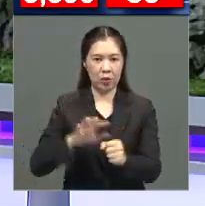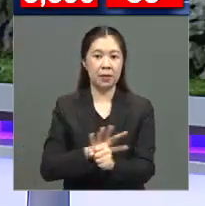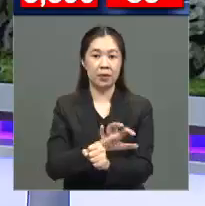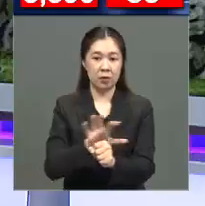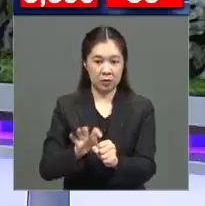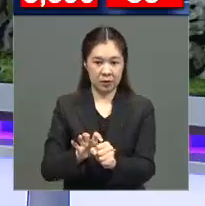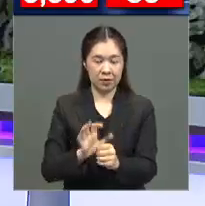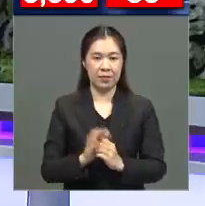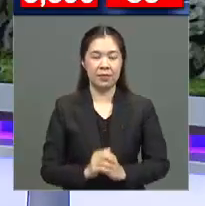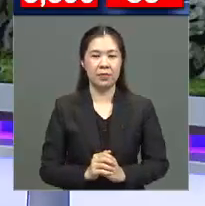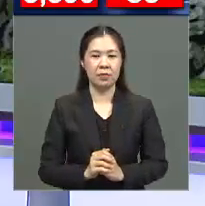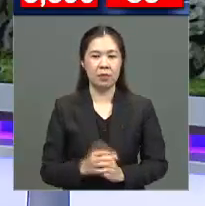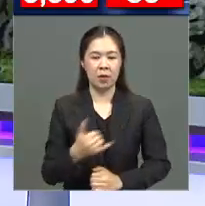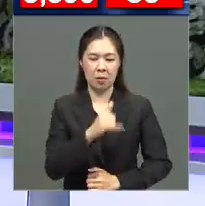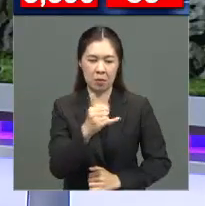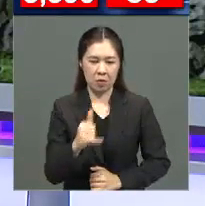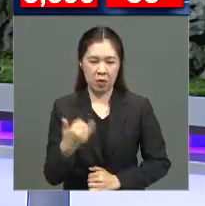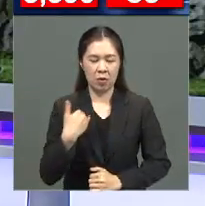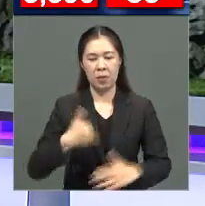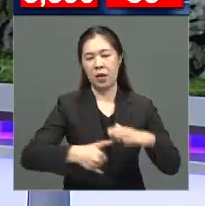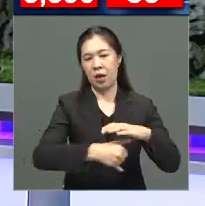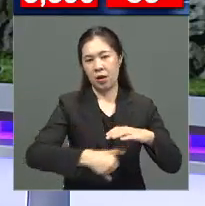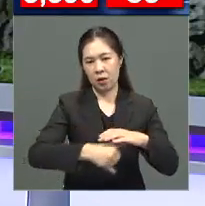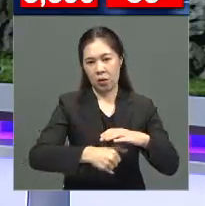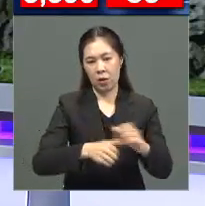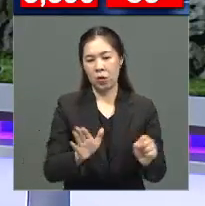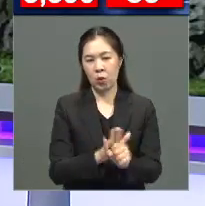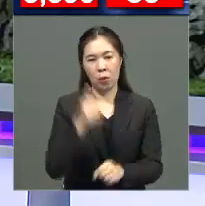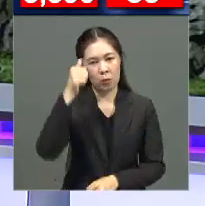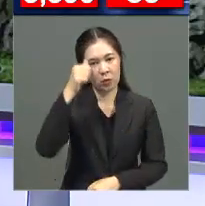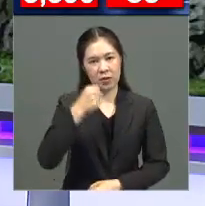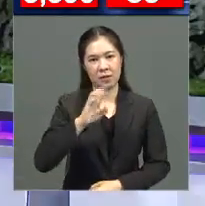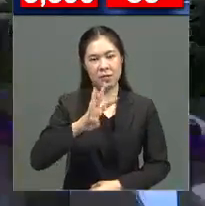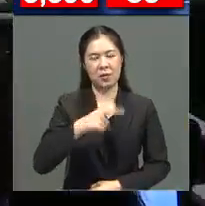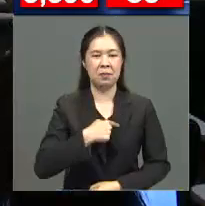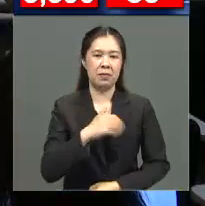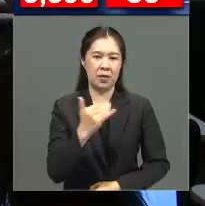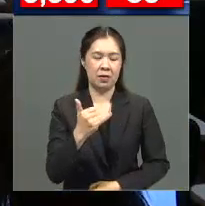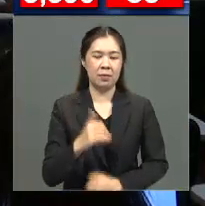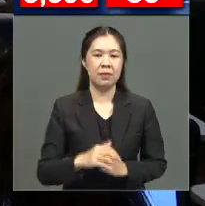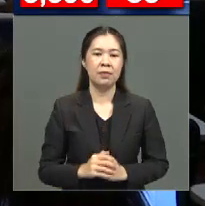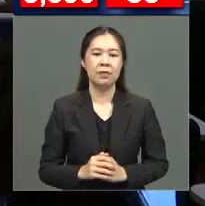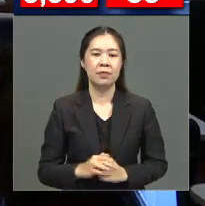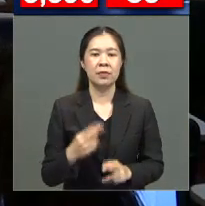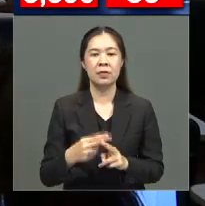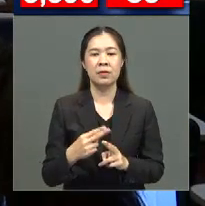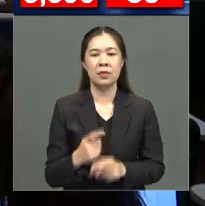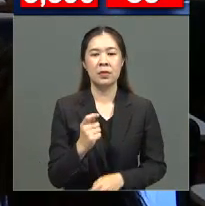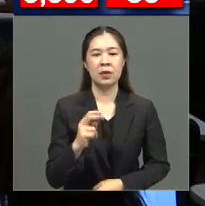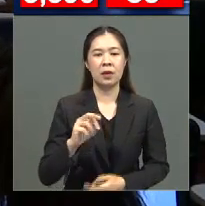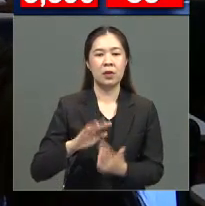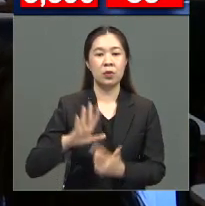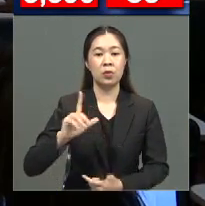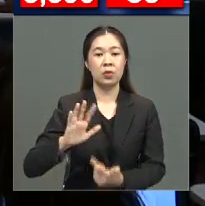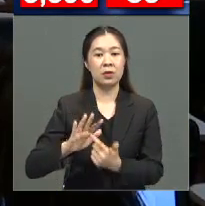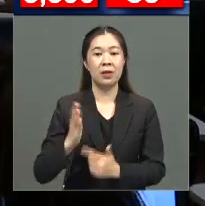จากว่าบางคนเนี่ยอาจจะไม่สะดวกที่จะต้องมีการกักตัวถึง14วันค่ะโดยนายอนุชาบุรพชัยศรีโฆษกประจ